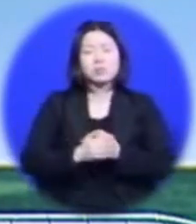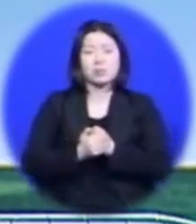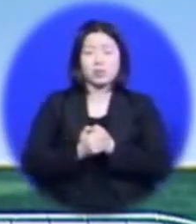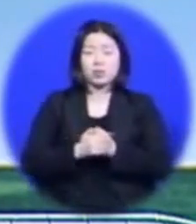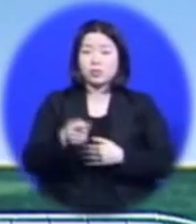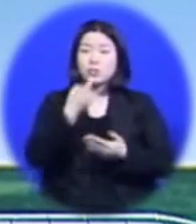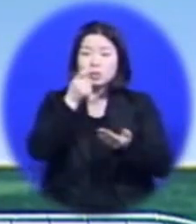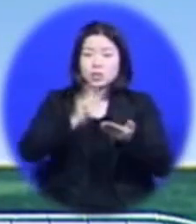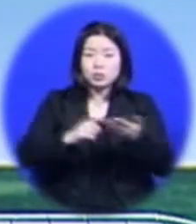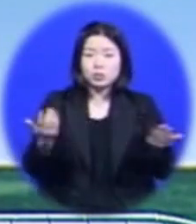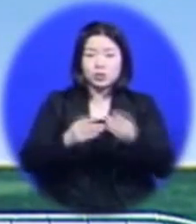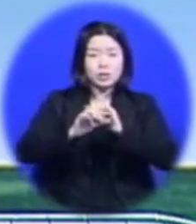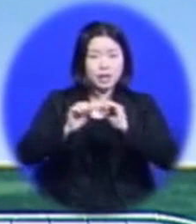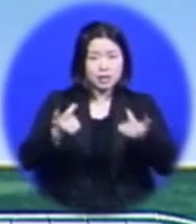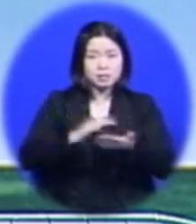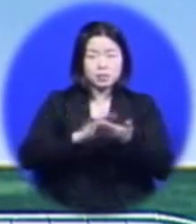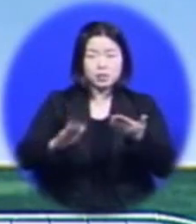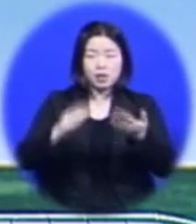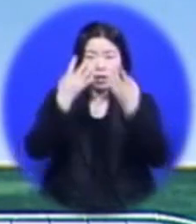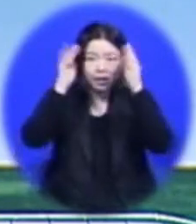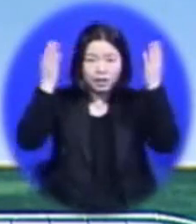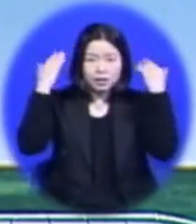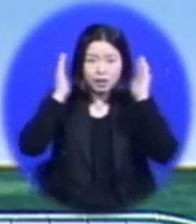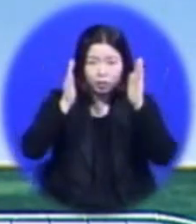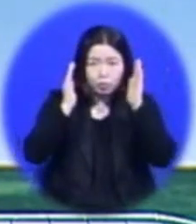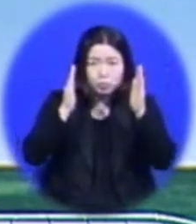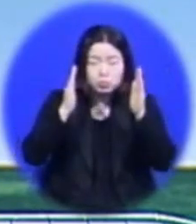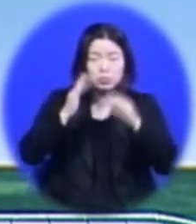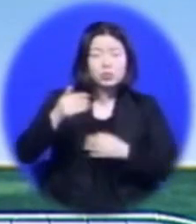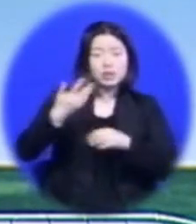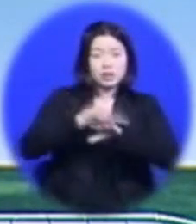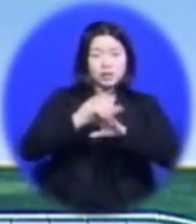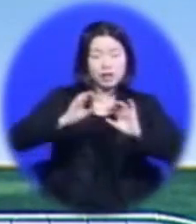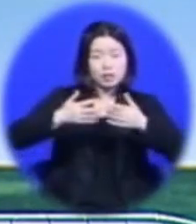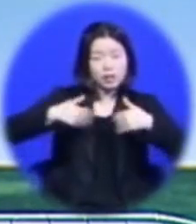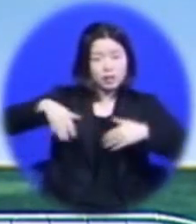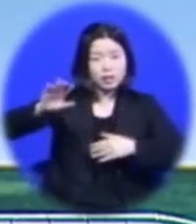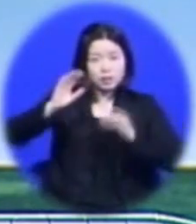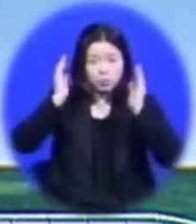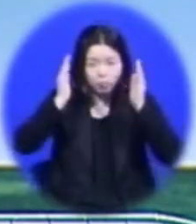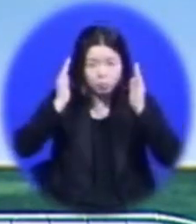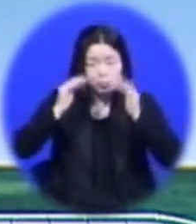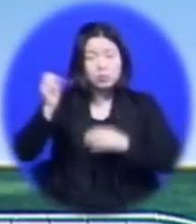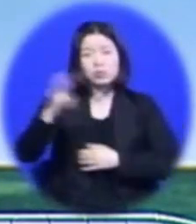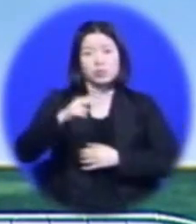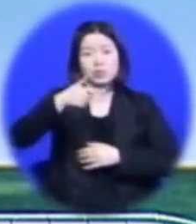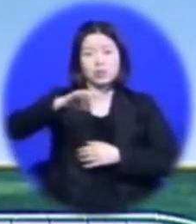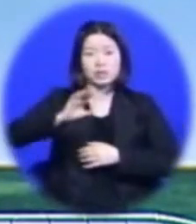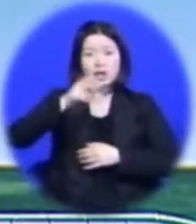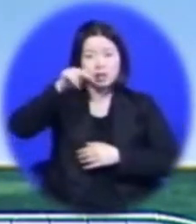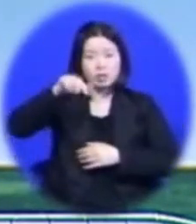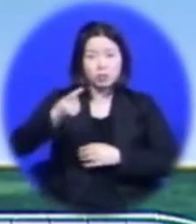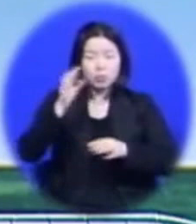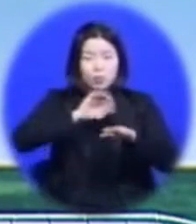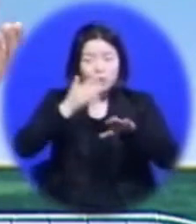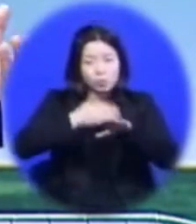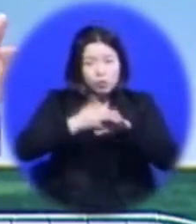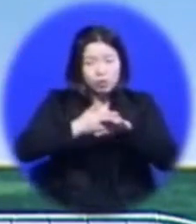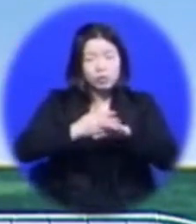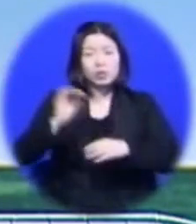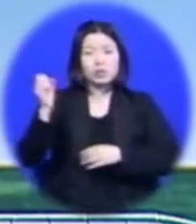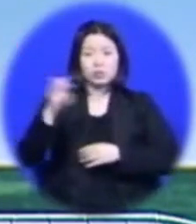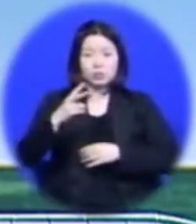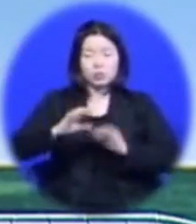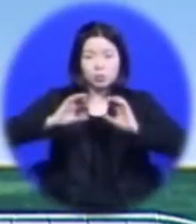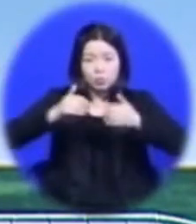쉬운 일 아니에요. 대학 공부, 유학 가서 공부하는 거, 장교 훈련, 국가 대표 선수가 어느 정도 훈련을